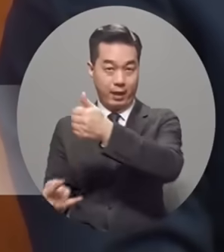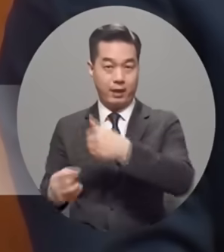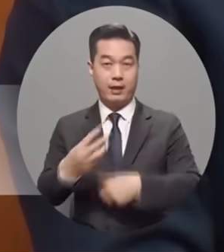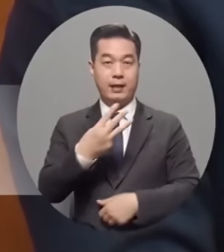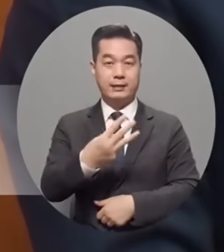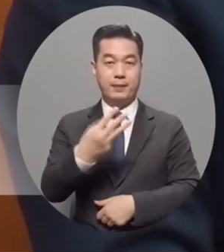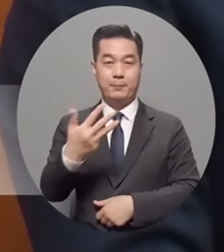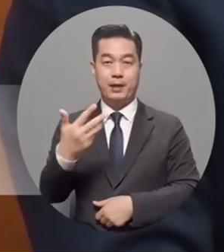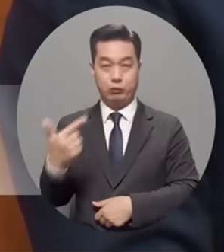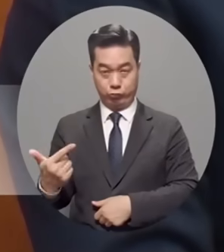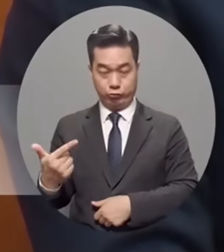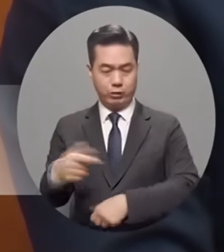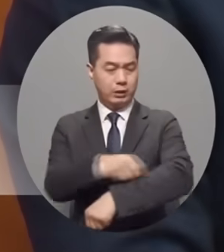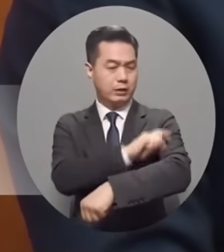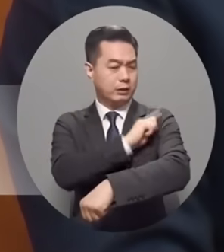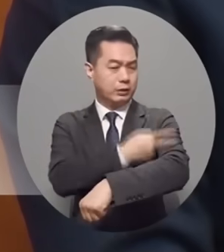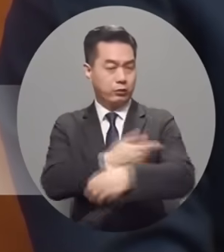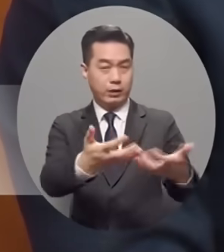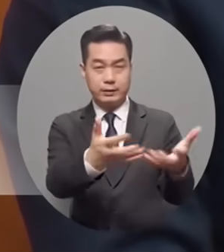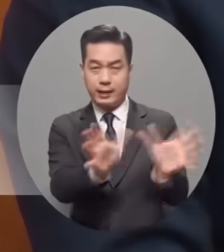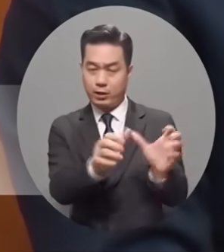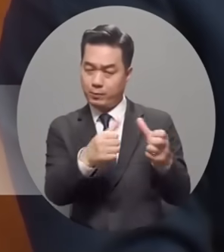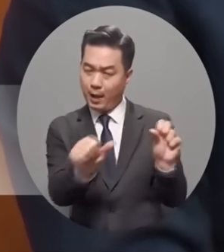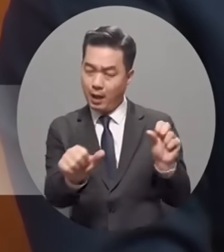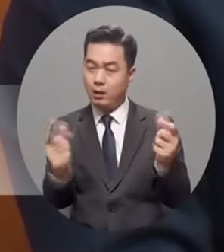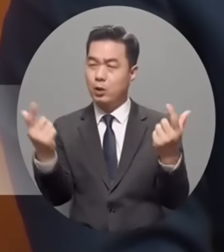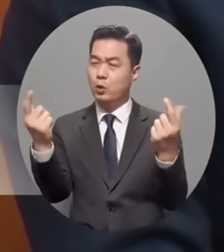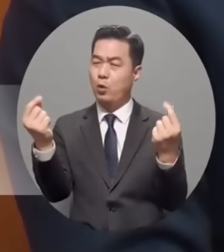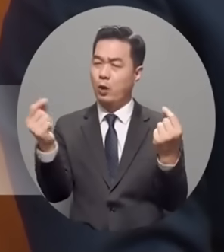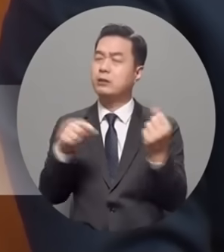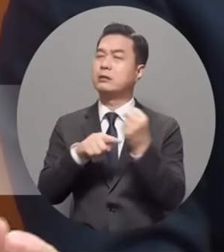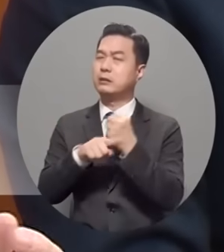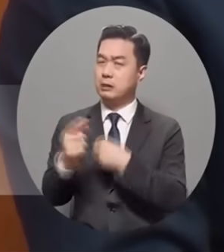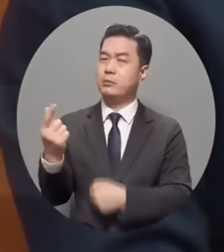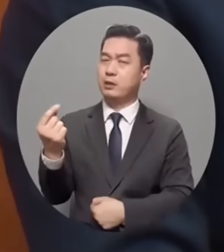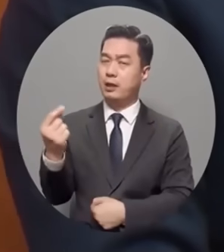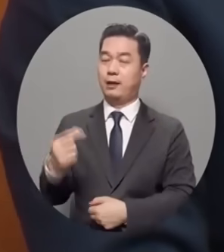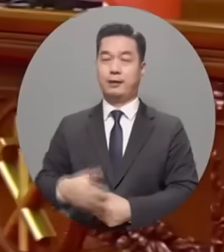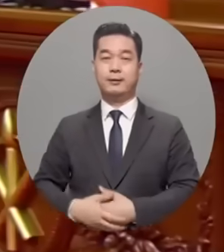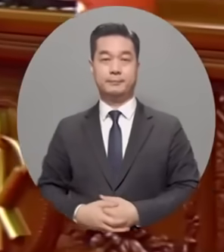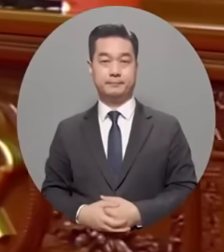특권 세력 청산을 강조한 것과 맥락을 같이 하는 것으로도 해석됩니다.